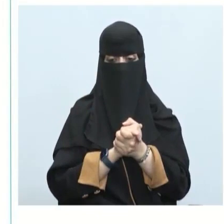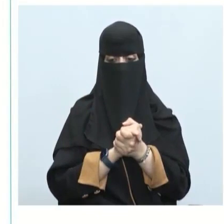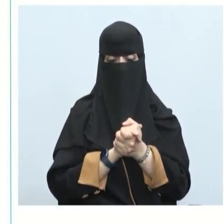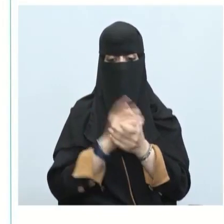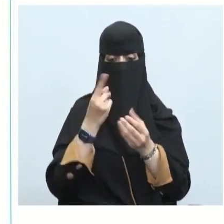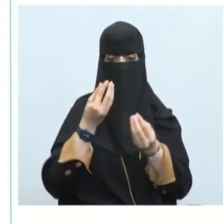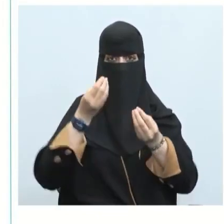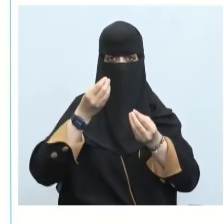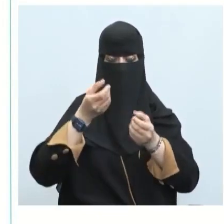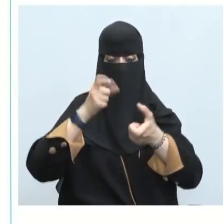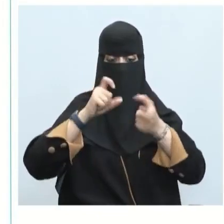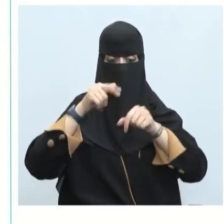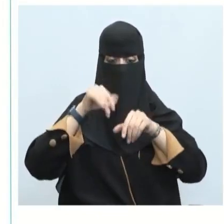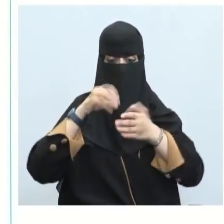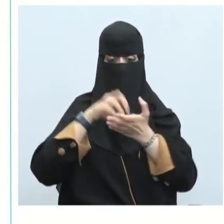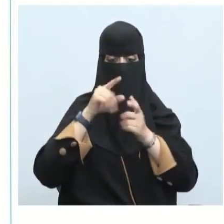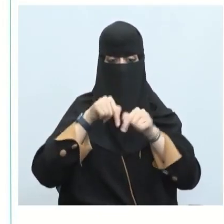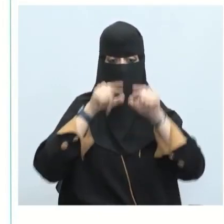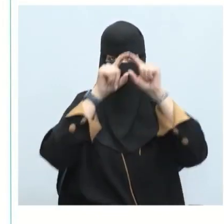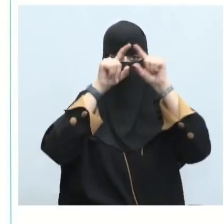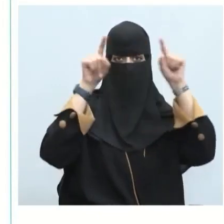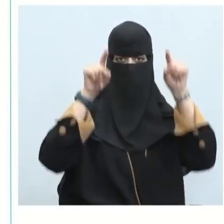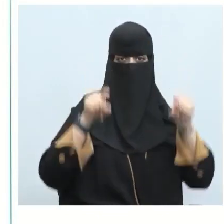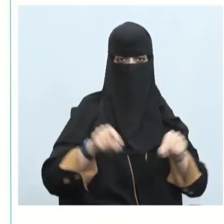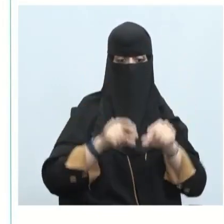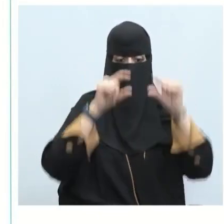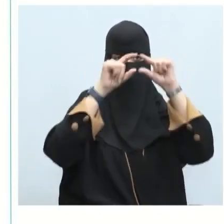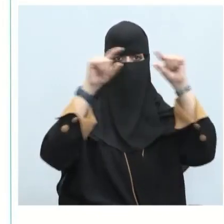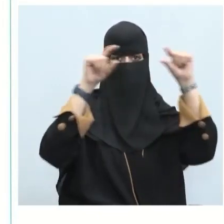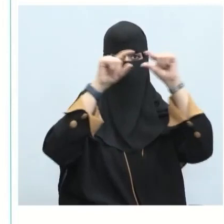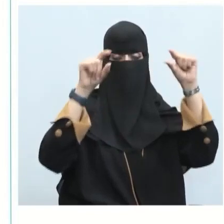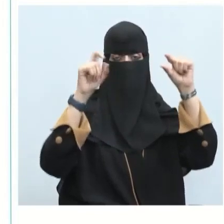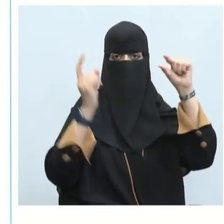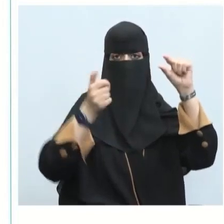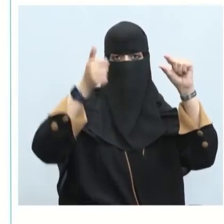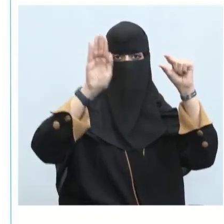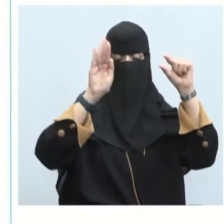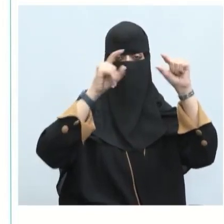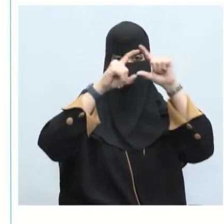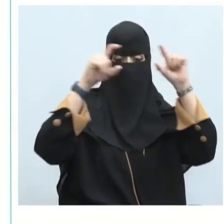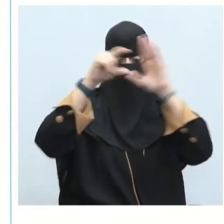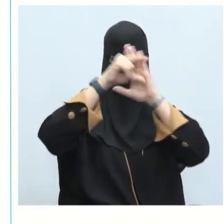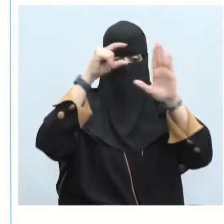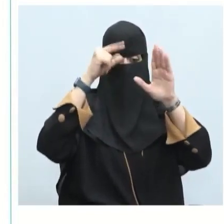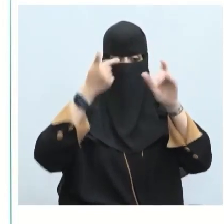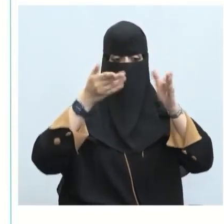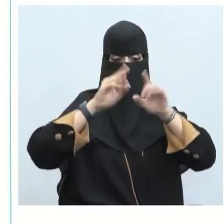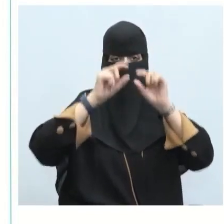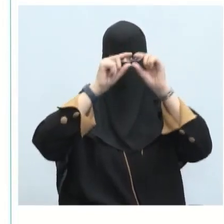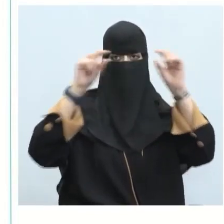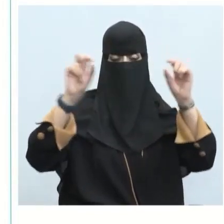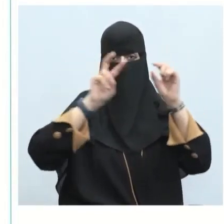يتكون الموقع الالكتروني من راس الصفحه ويحتوي على